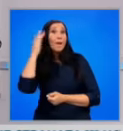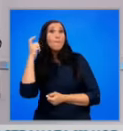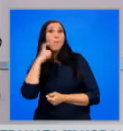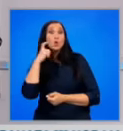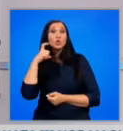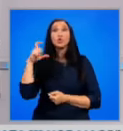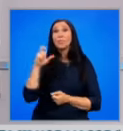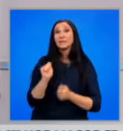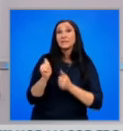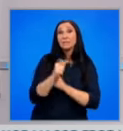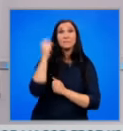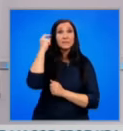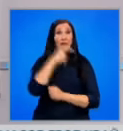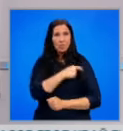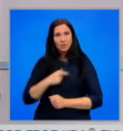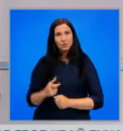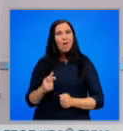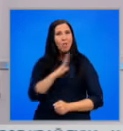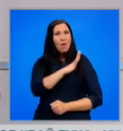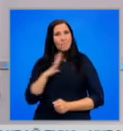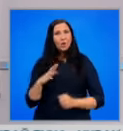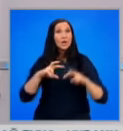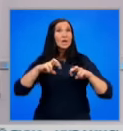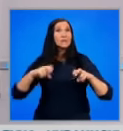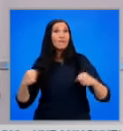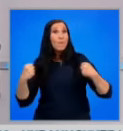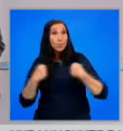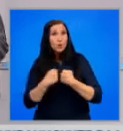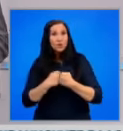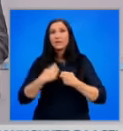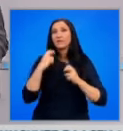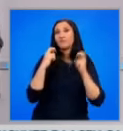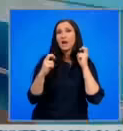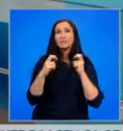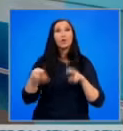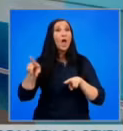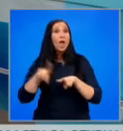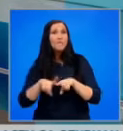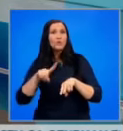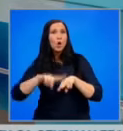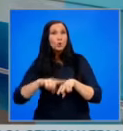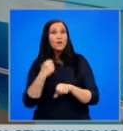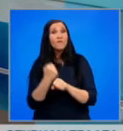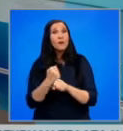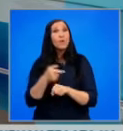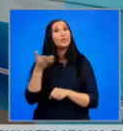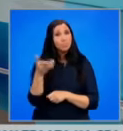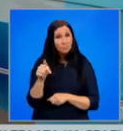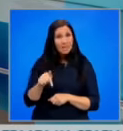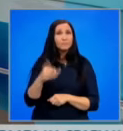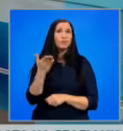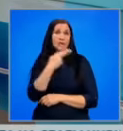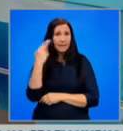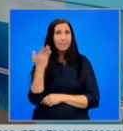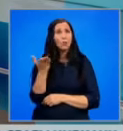Скрубански, заместник-председател на Националния борд за разследване на происшествия в транспорта. Иво Никодимов работи днес по тази тема. От